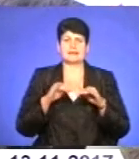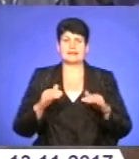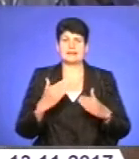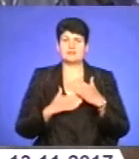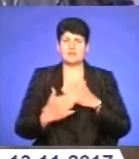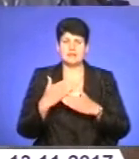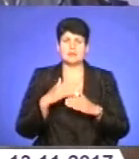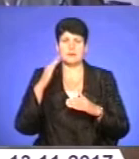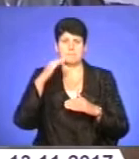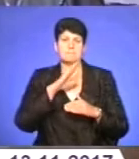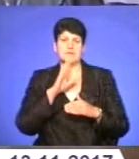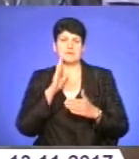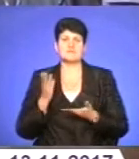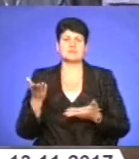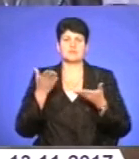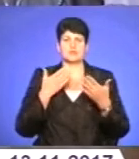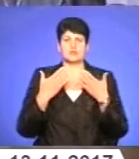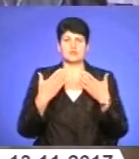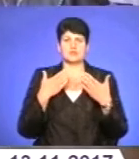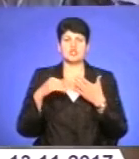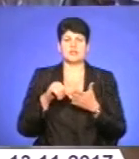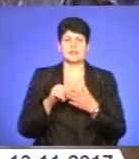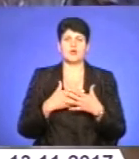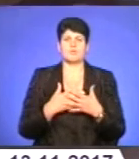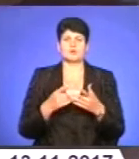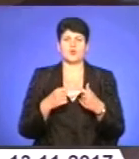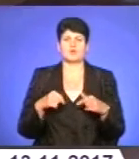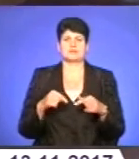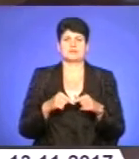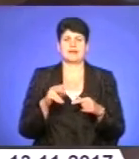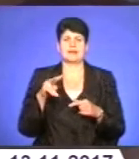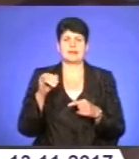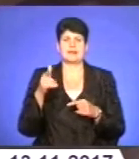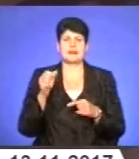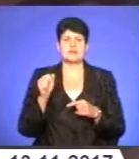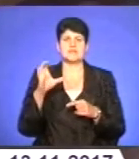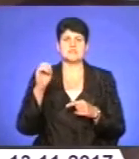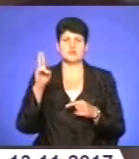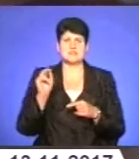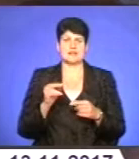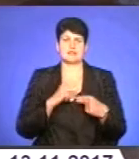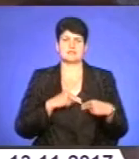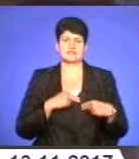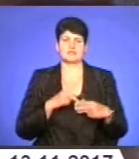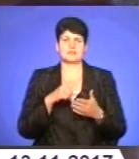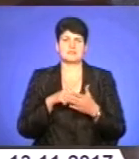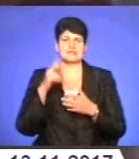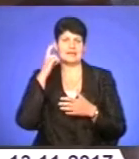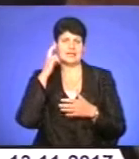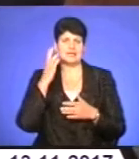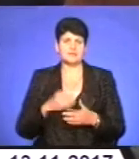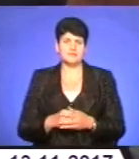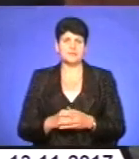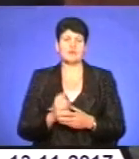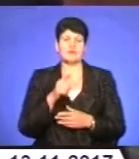батьки особливих дітей запросили до діалогу члена громадської організації «Ліга соціальних працівників міста Києва» Ларису Татарінову.